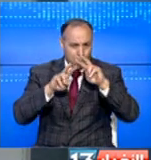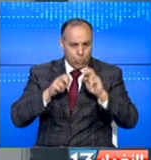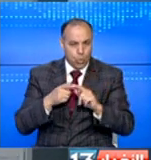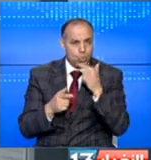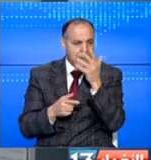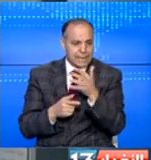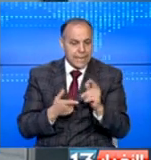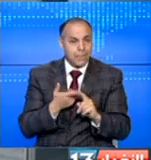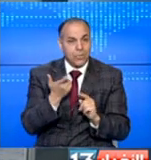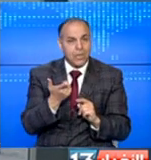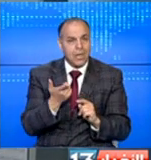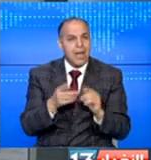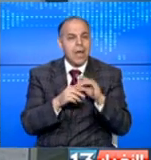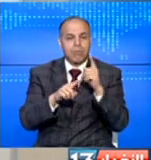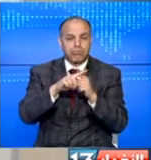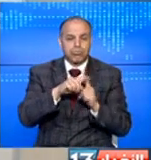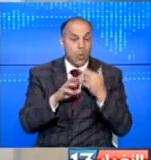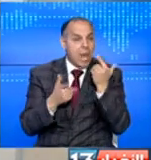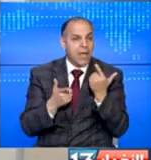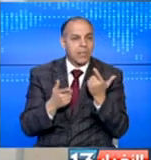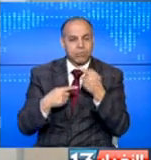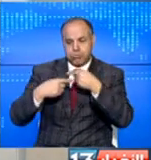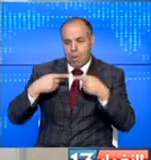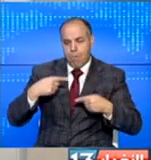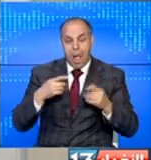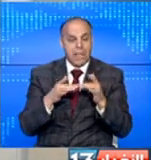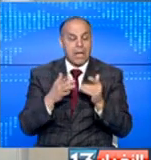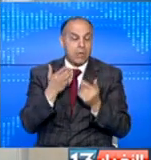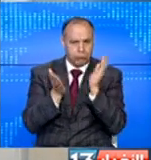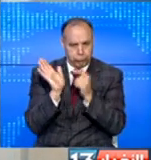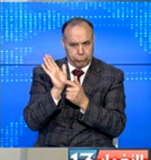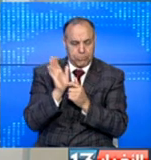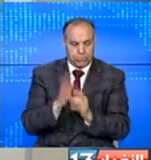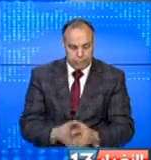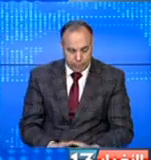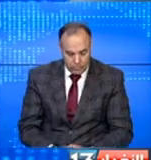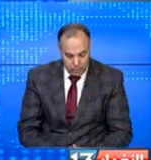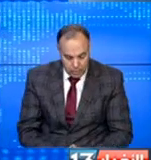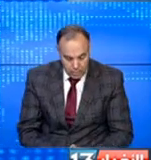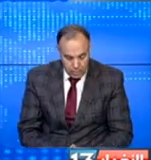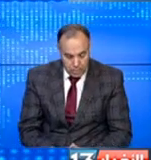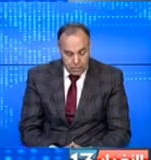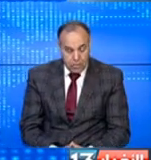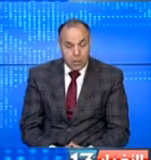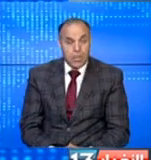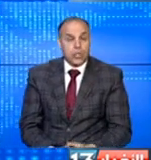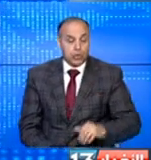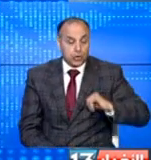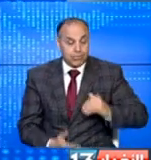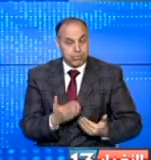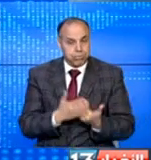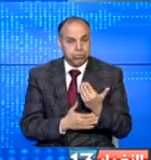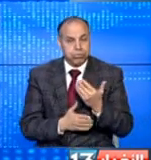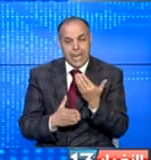أعدها التلاميذ حول إيجابيات وسلبيات استعمالات الإنترنت بهدف خلق جيل